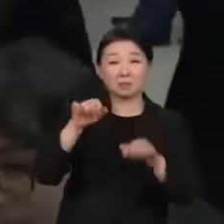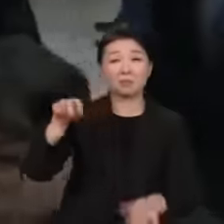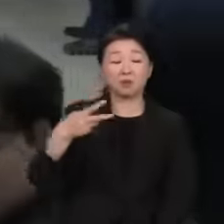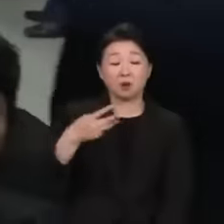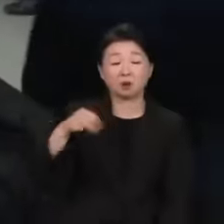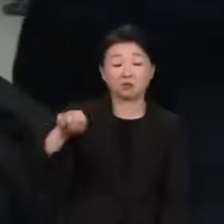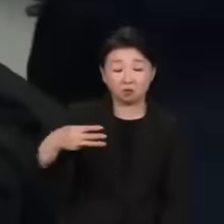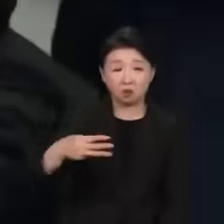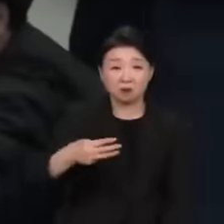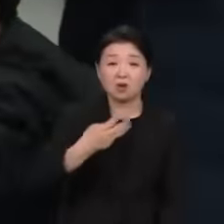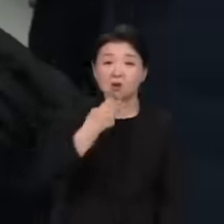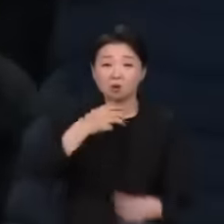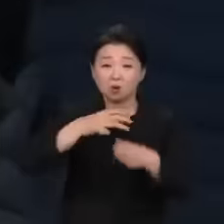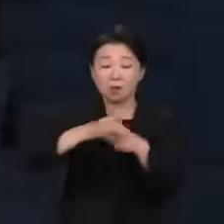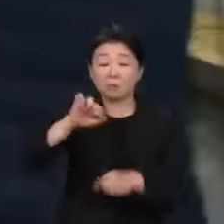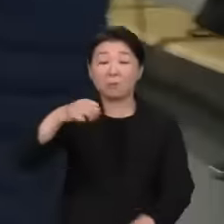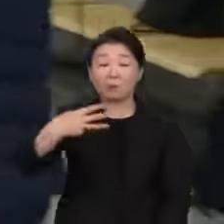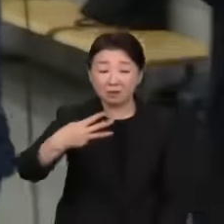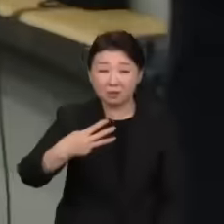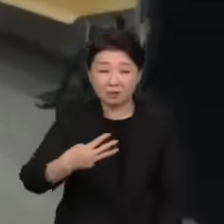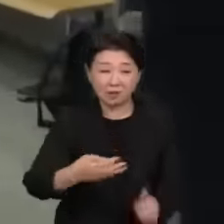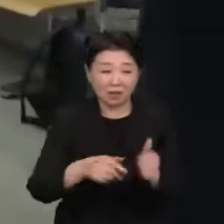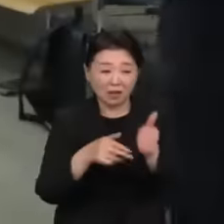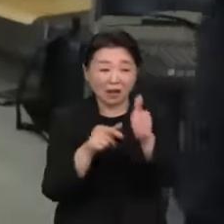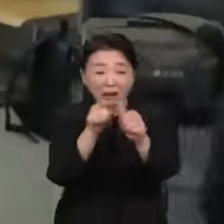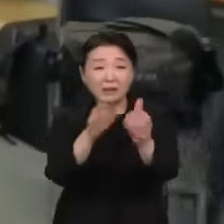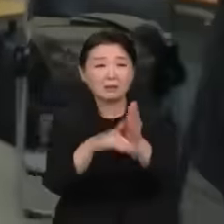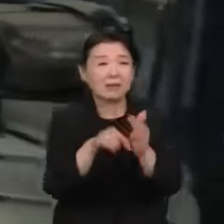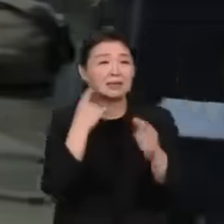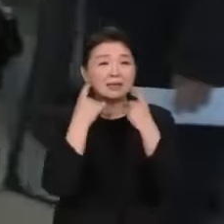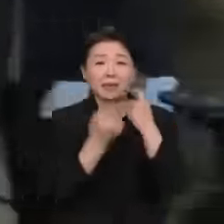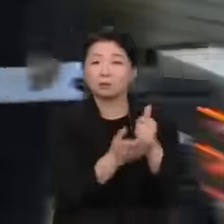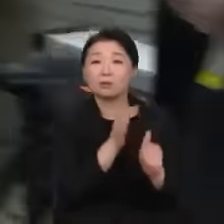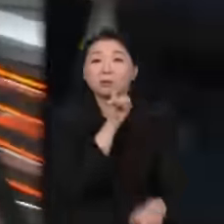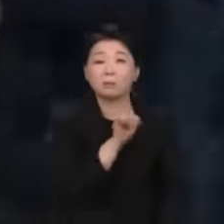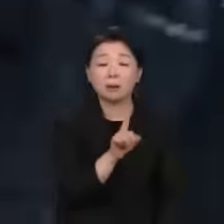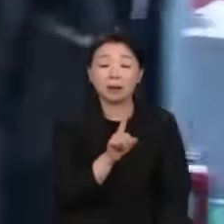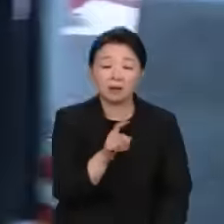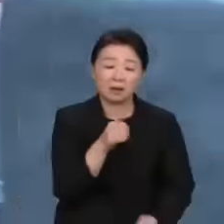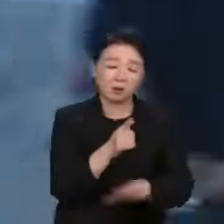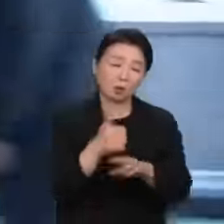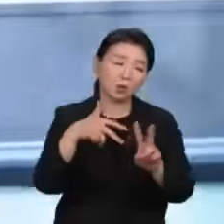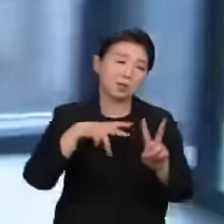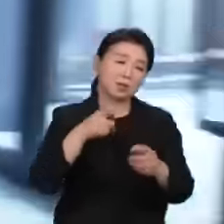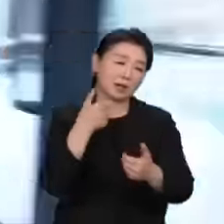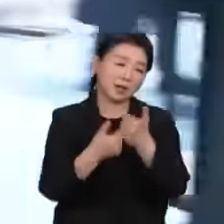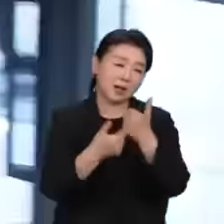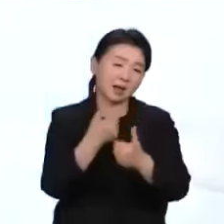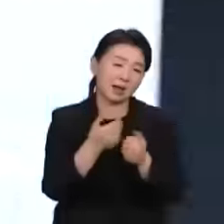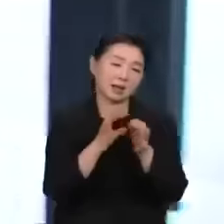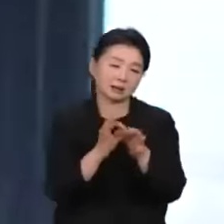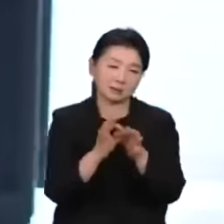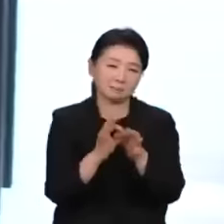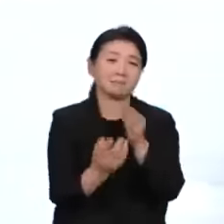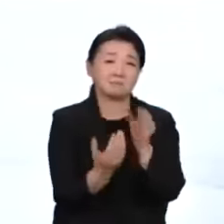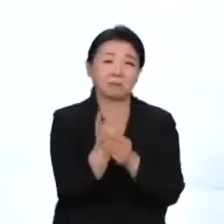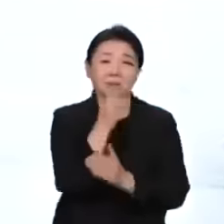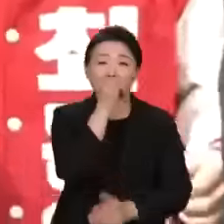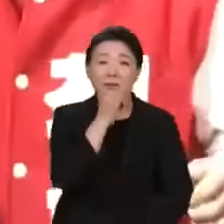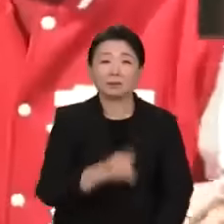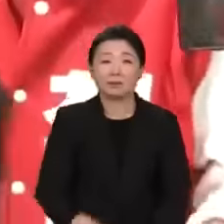마포을 출마를 사천이라고 문제 제기했습니다. 2차 갈등도 비슷한 양상의 반발이 또 제기되고 있는